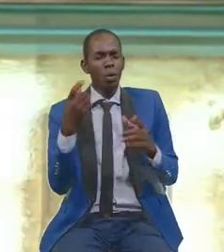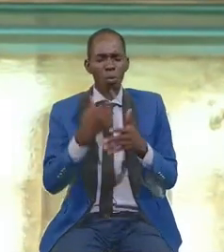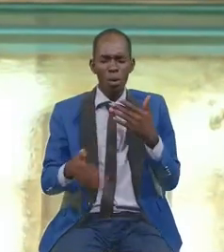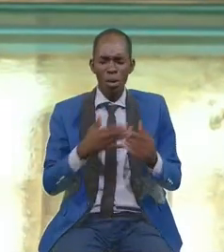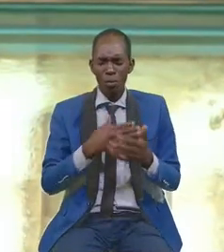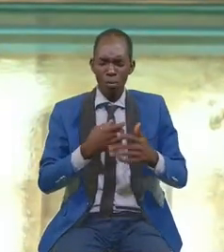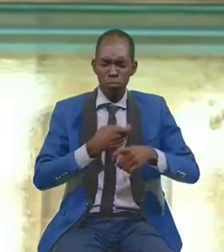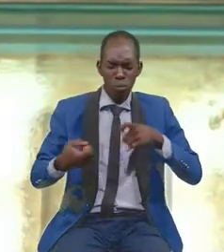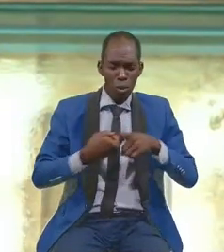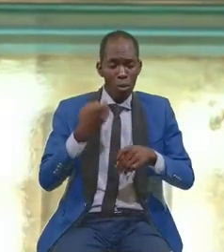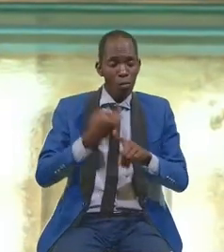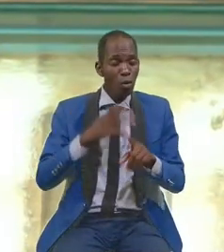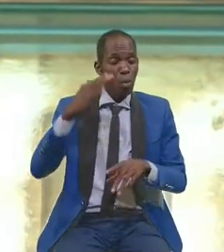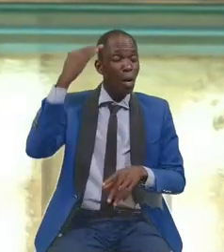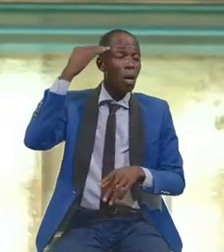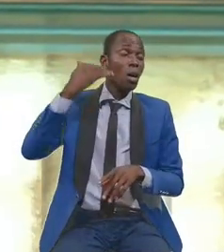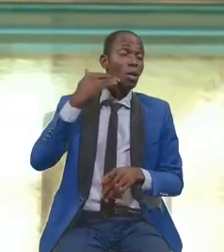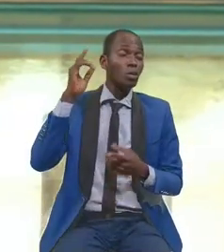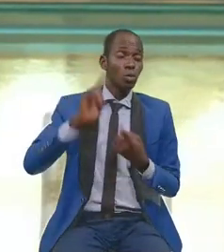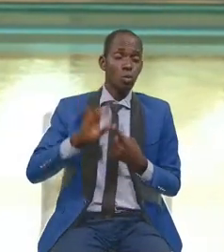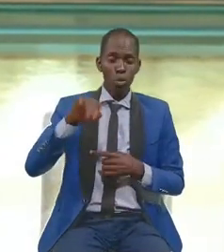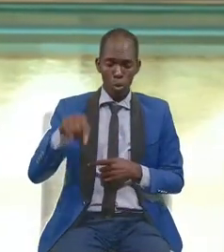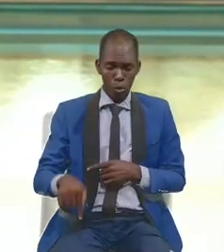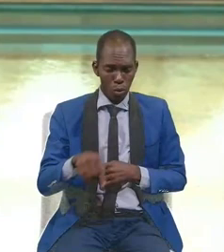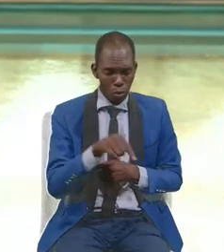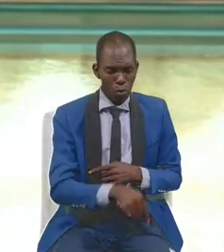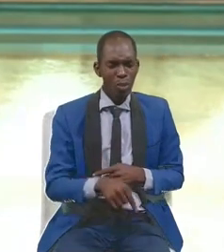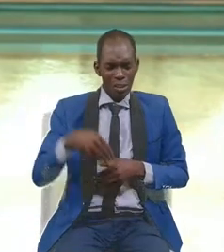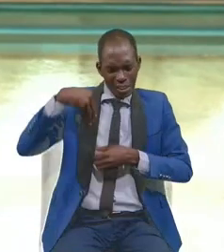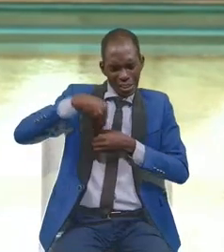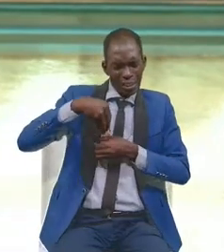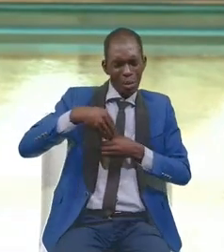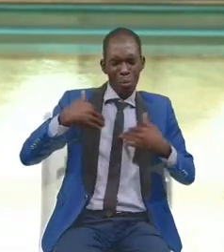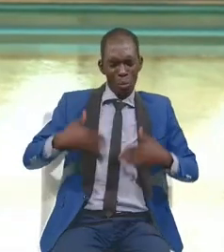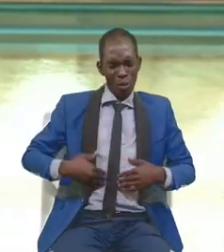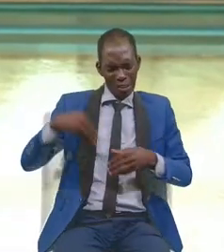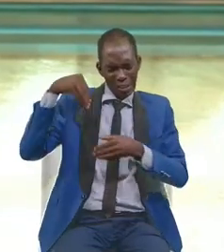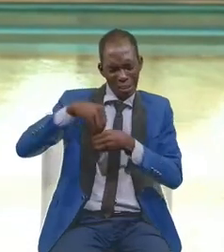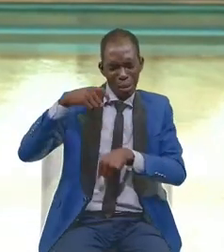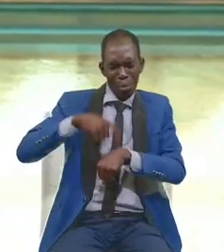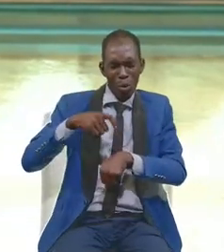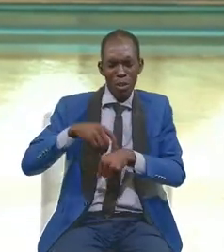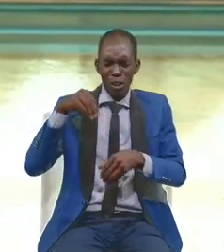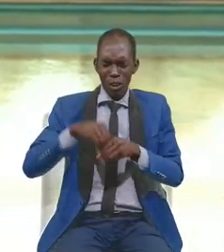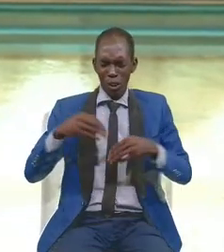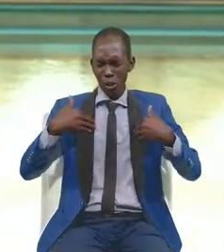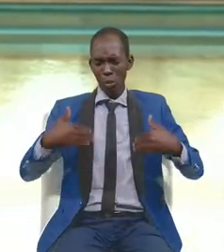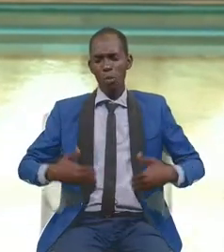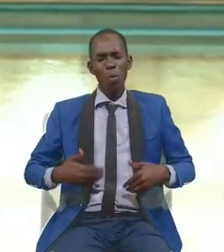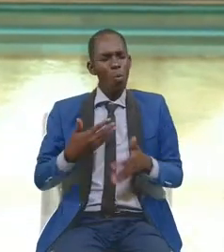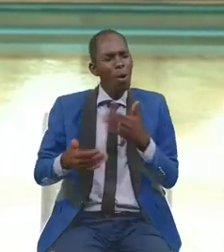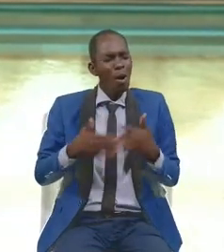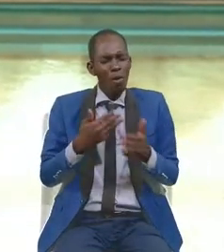l'affection, de la tête jusqu'au bout de vos orteils, dans votre ventre, dans vos os, dans votre organisme, quel que soit ce qui